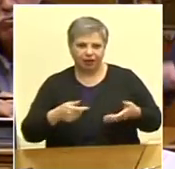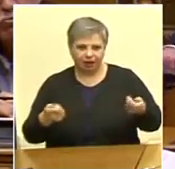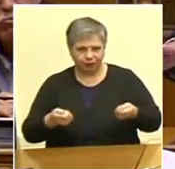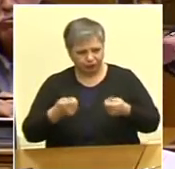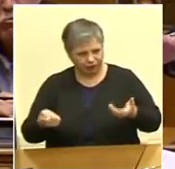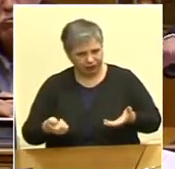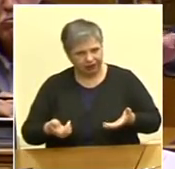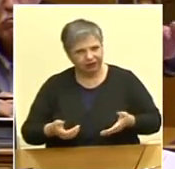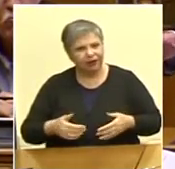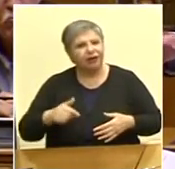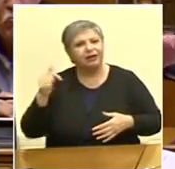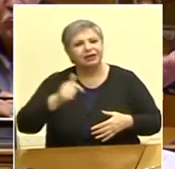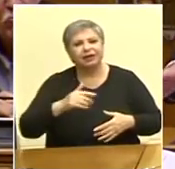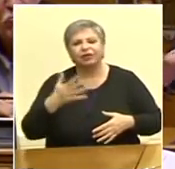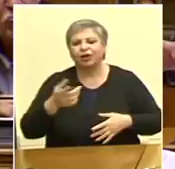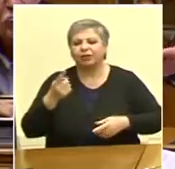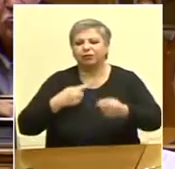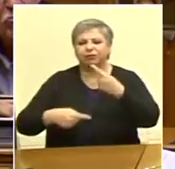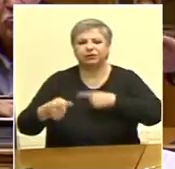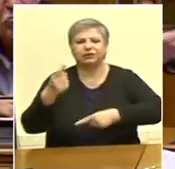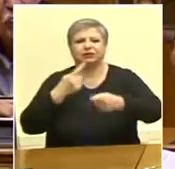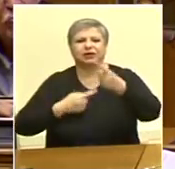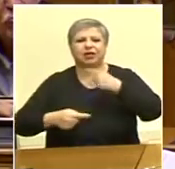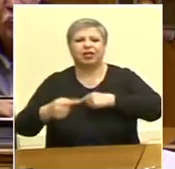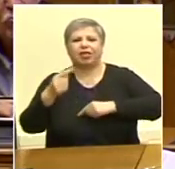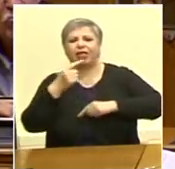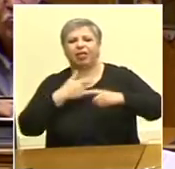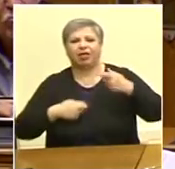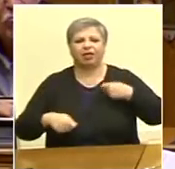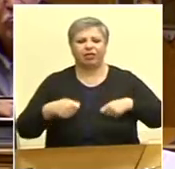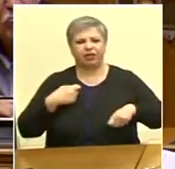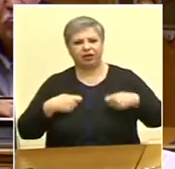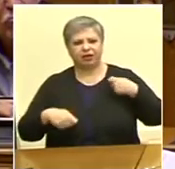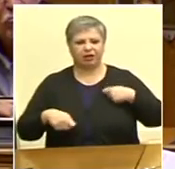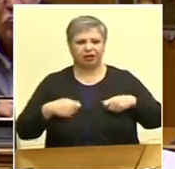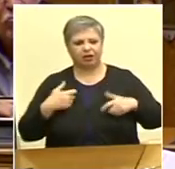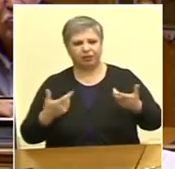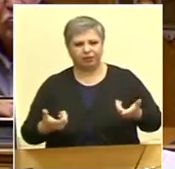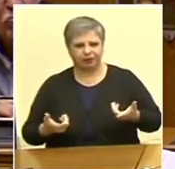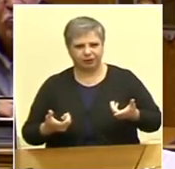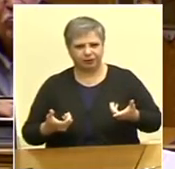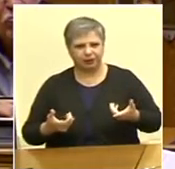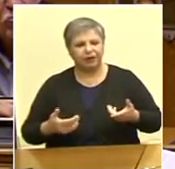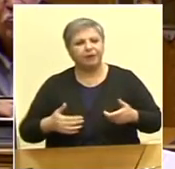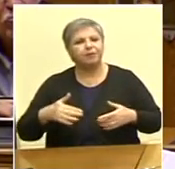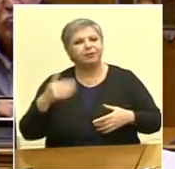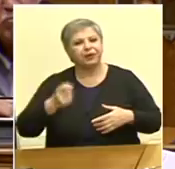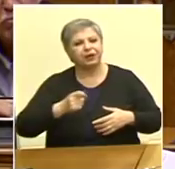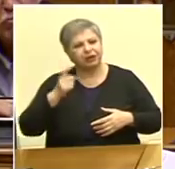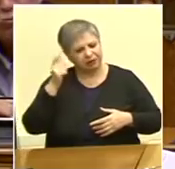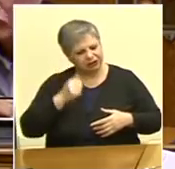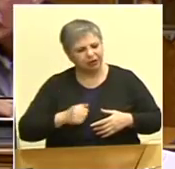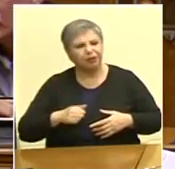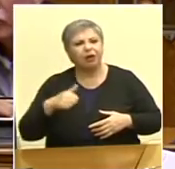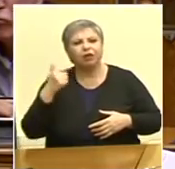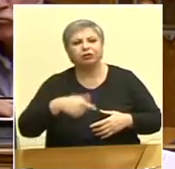Ελάτε, κυρία Βούλτευση, αφήστε τώρα τις φωνές. Παρακαλώ. Παρακαλώ. Σε μια συνεδρία να μην πεταχτείτε. Καθίστε